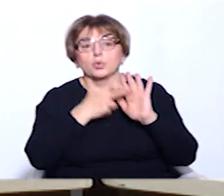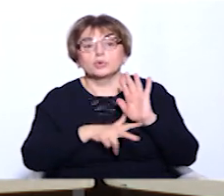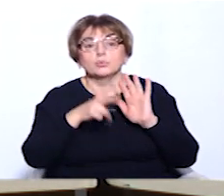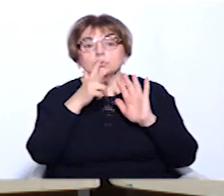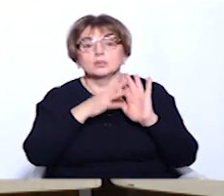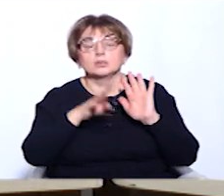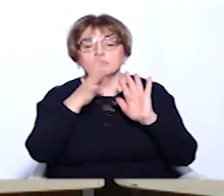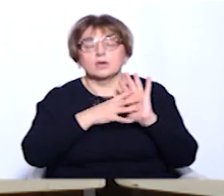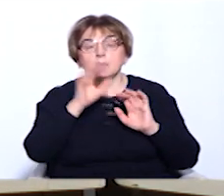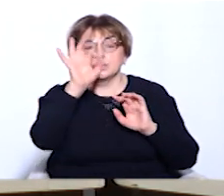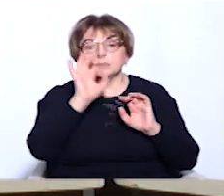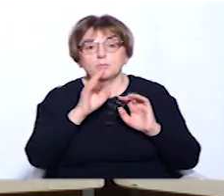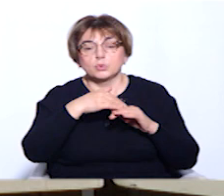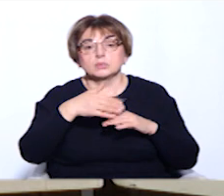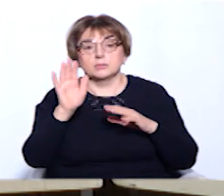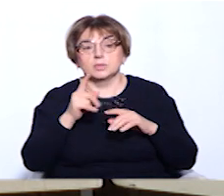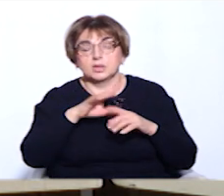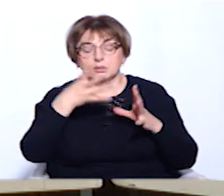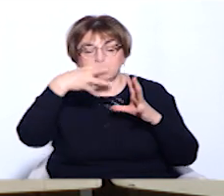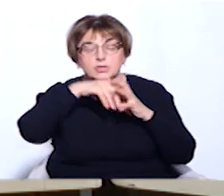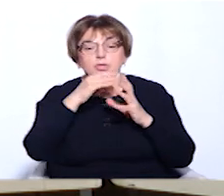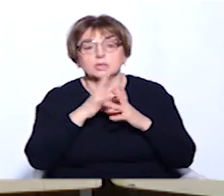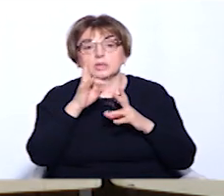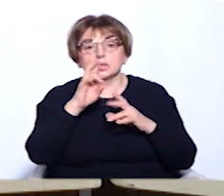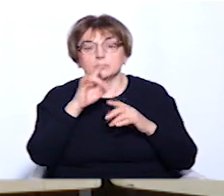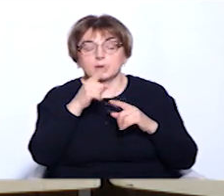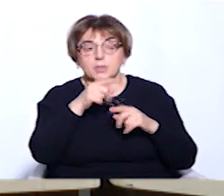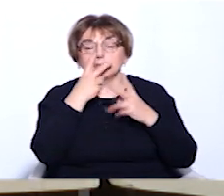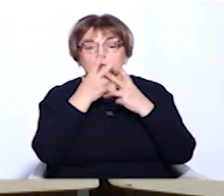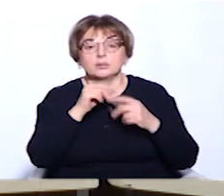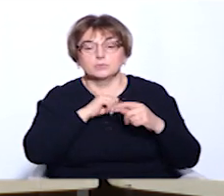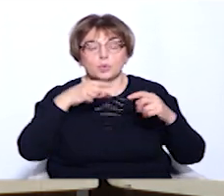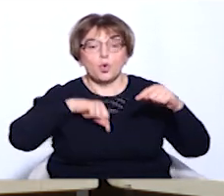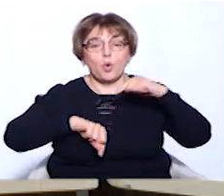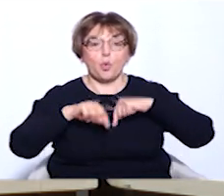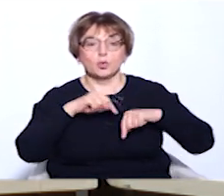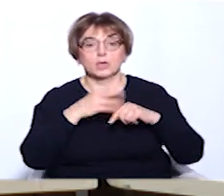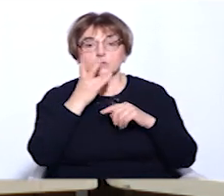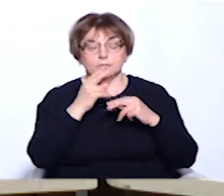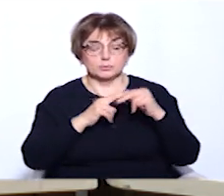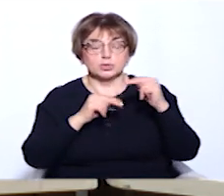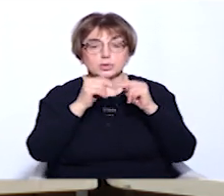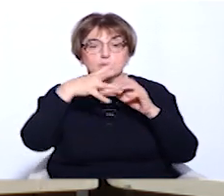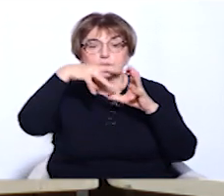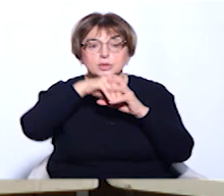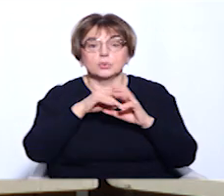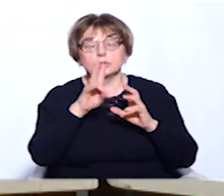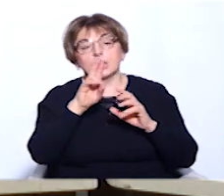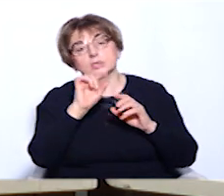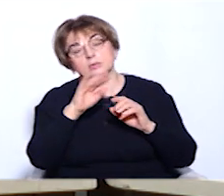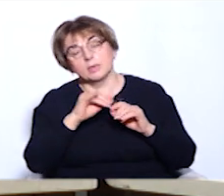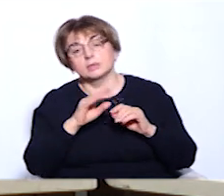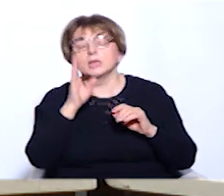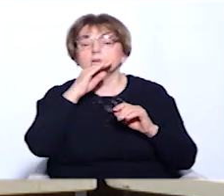98% შედგება სწორედ ნახშირბადისგან. მან დაინახა, რომ ეს ორგანული ნივთიერებები შედგებოდა ნახშირბადისგან, წყალბადის